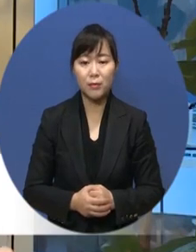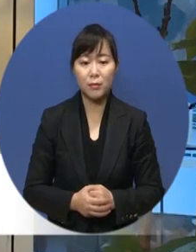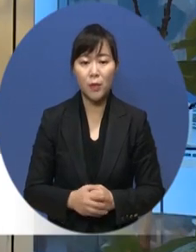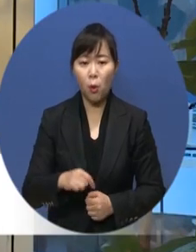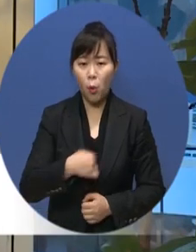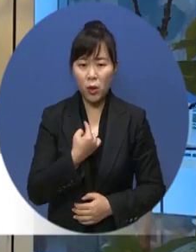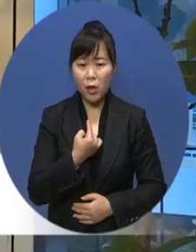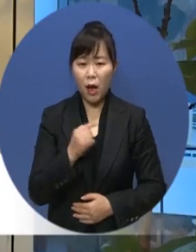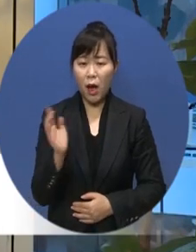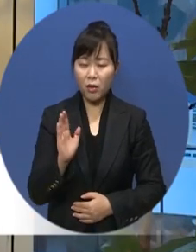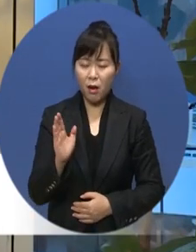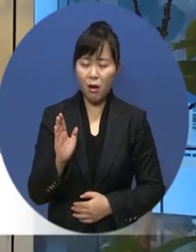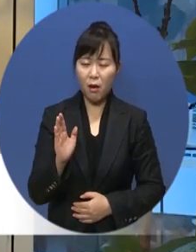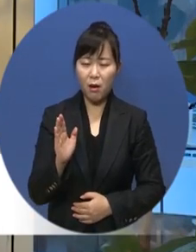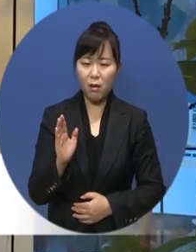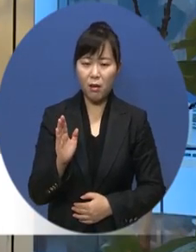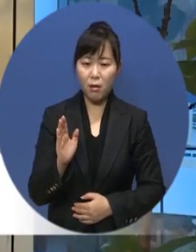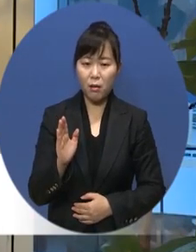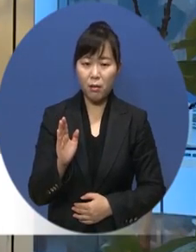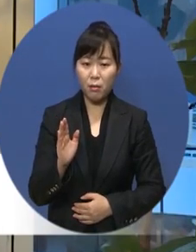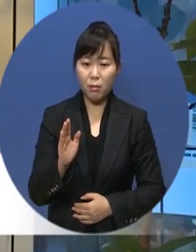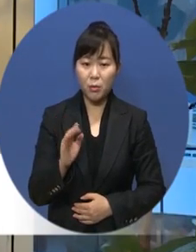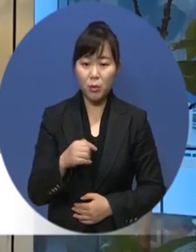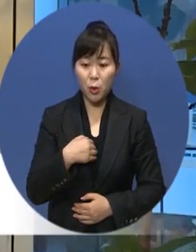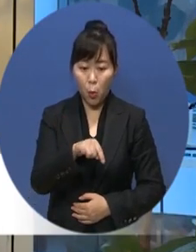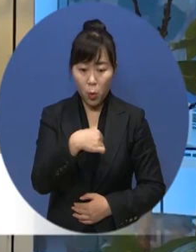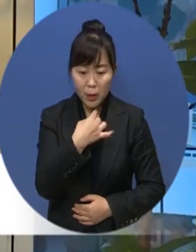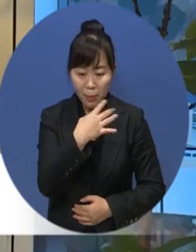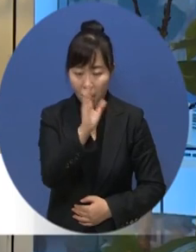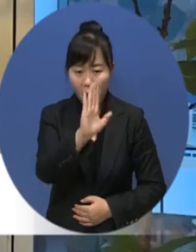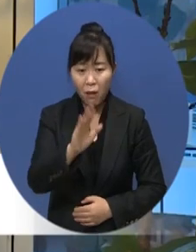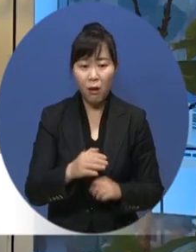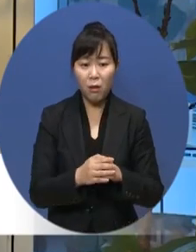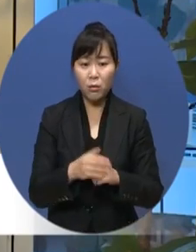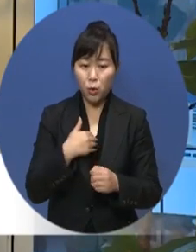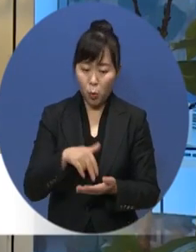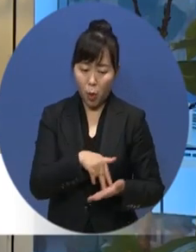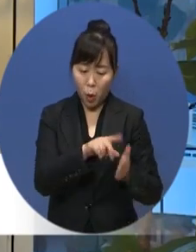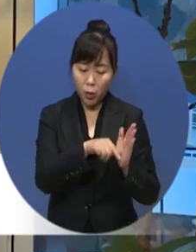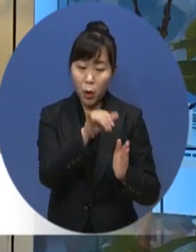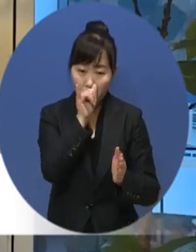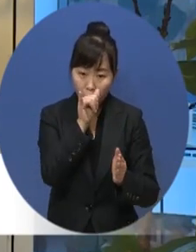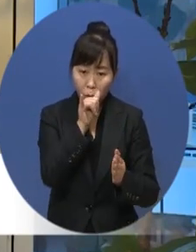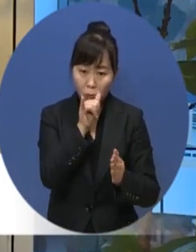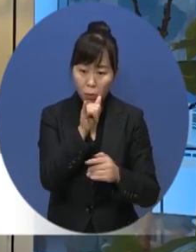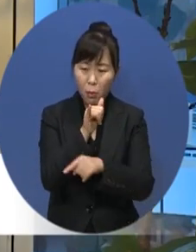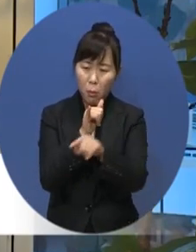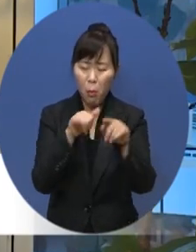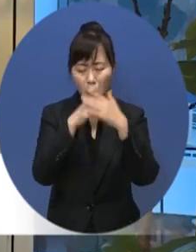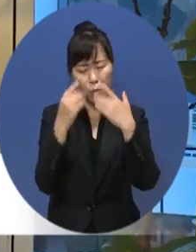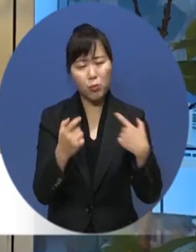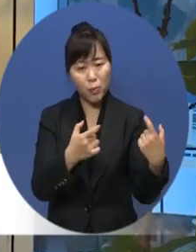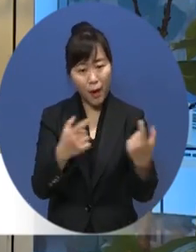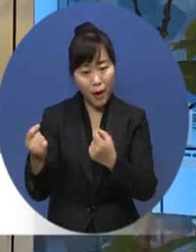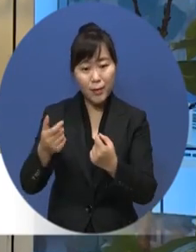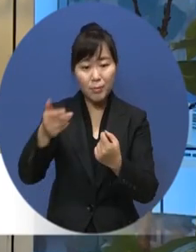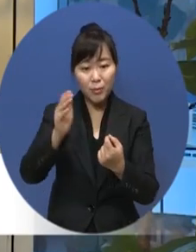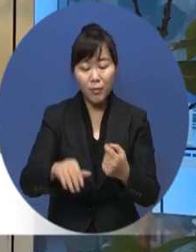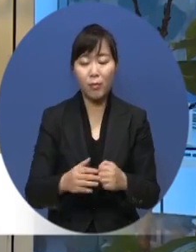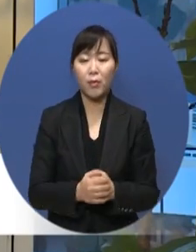혼자가 아니라는 말을 꼭 하고 싶어요. 뭐 저도 외로울 때가 있고 뭐 누구나 외로울 때가